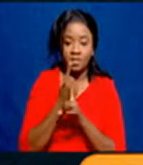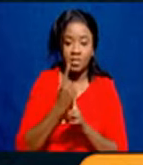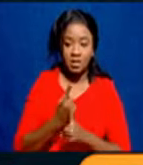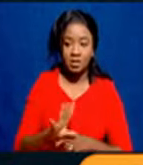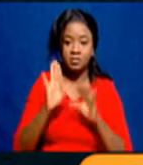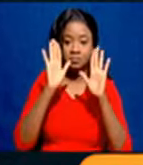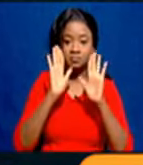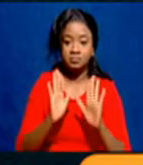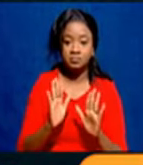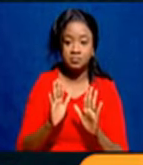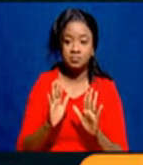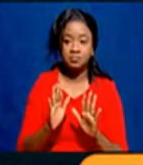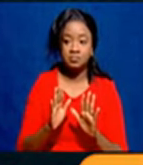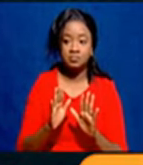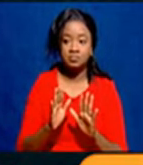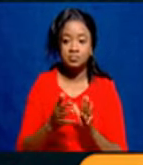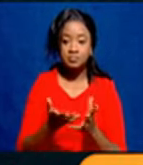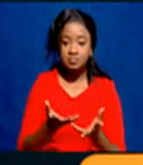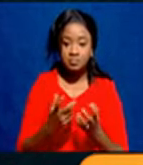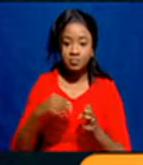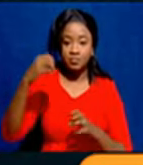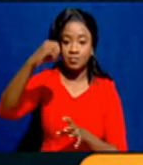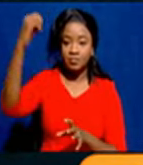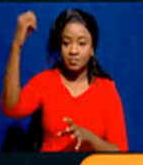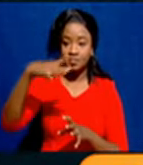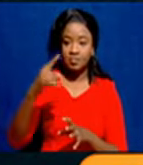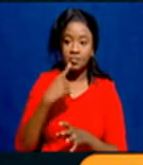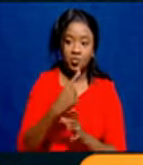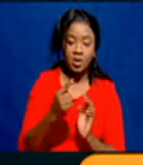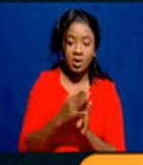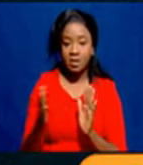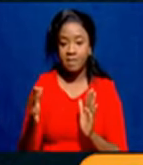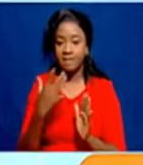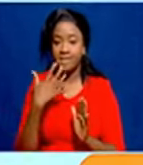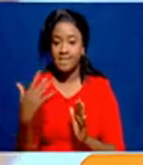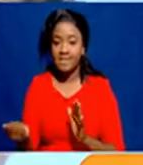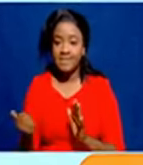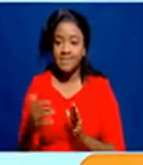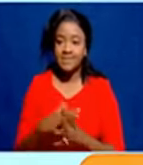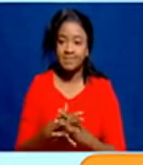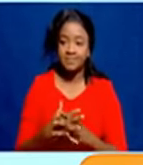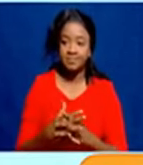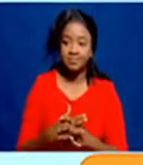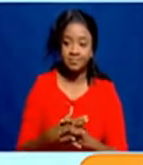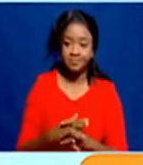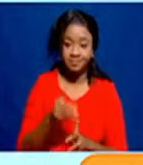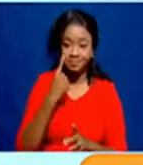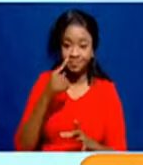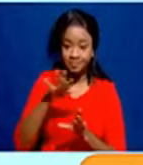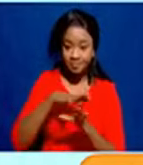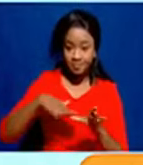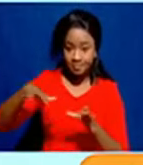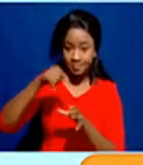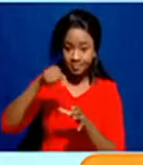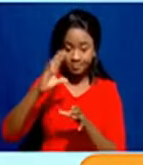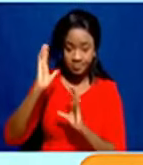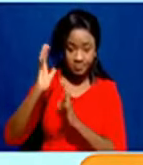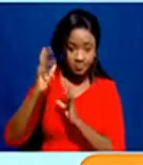kibiashara zinahitaji kati ya megawati 100 na 500. Within this Kilifi County, there are also several